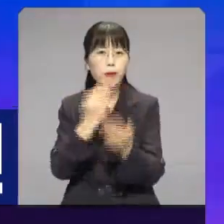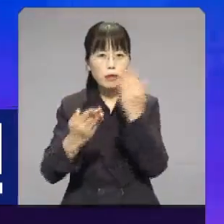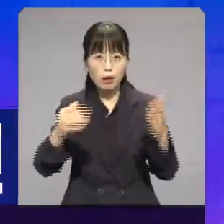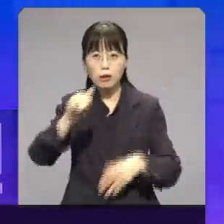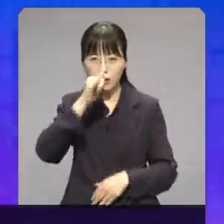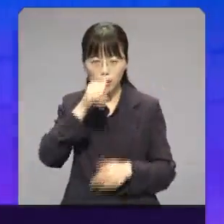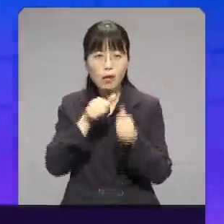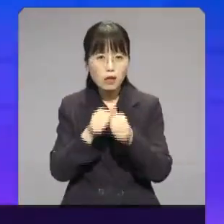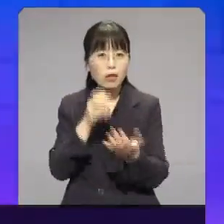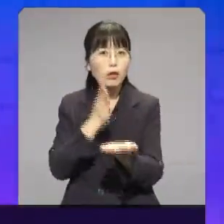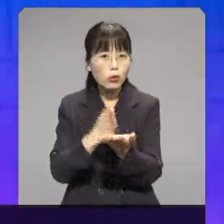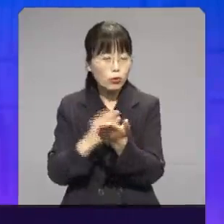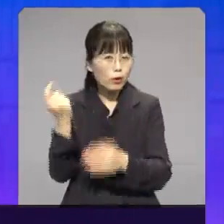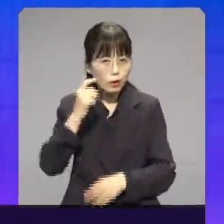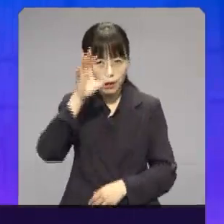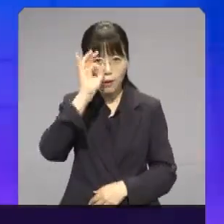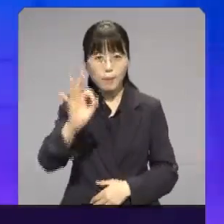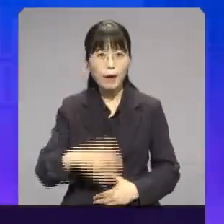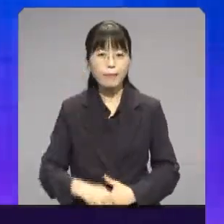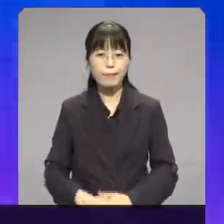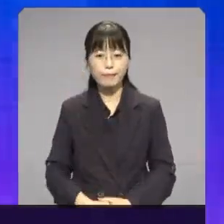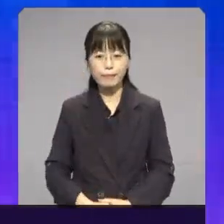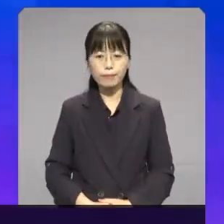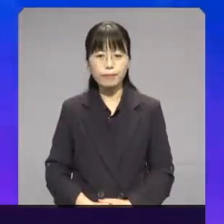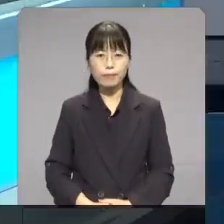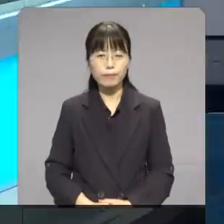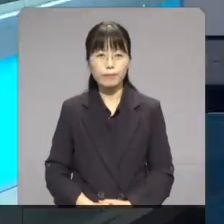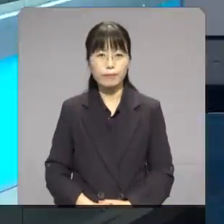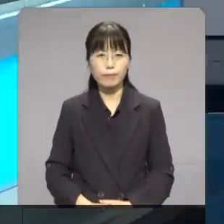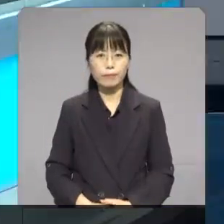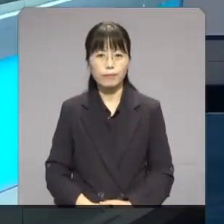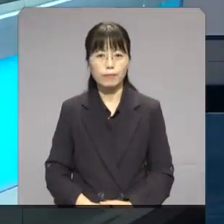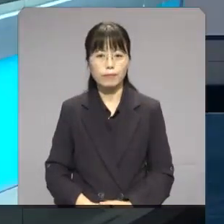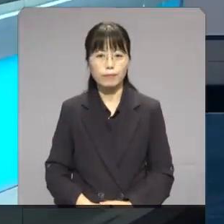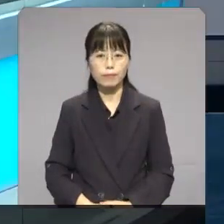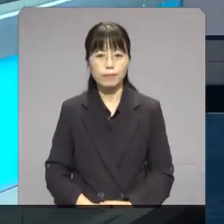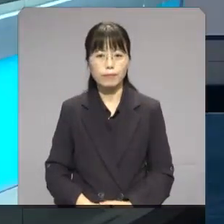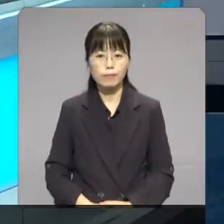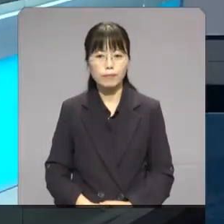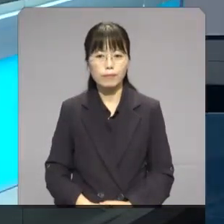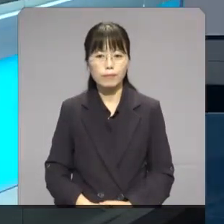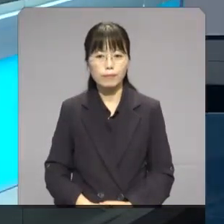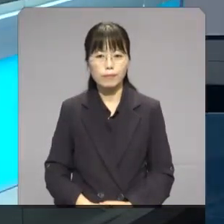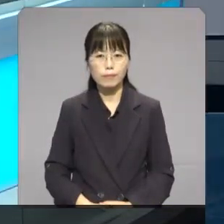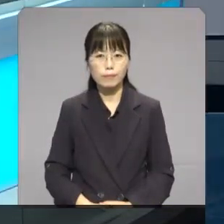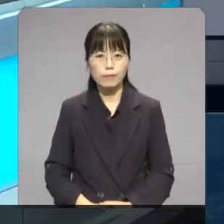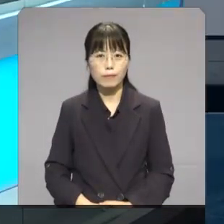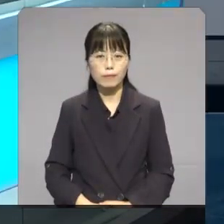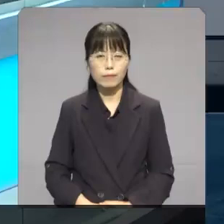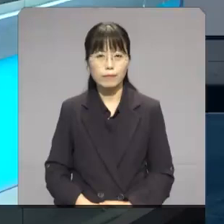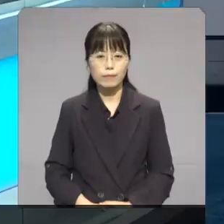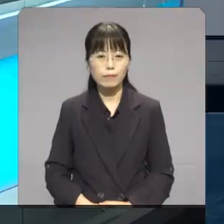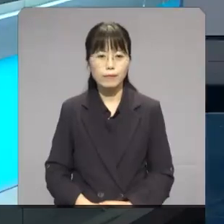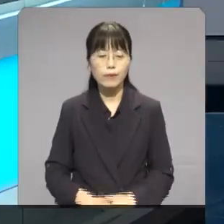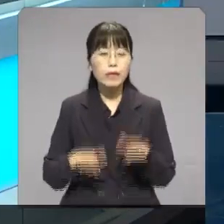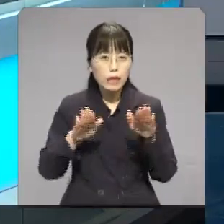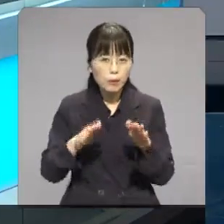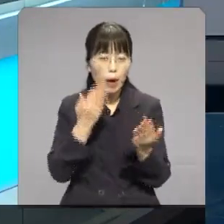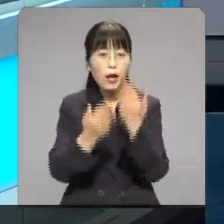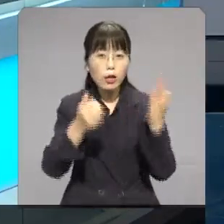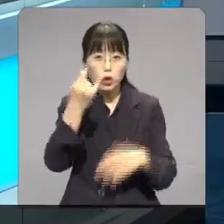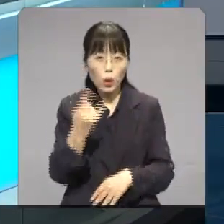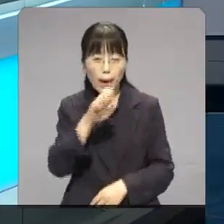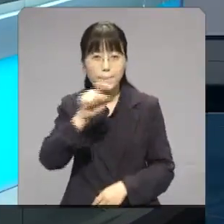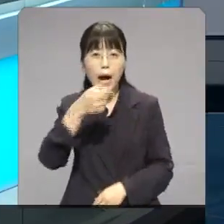합니다. 자세한 소식 들어보겠습니다. 손윤경 통신원. 네, 손인경 통신원입니다. 네, 이번